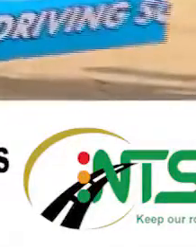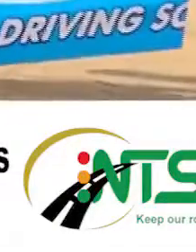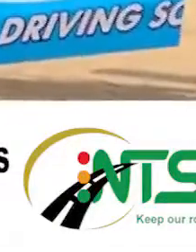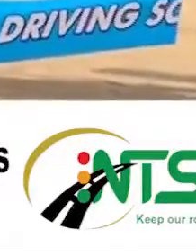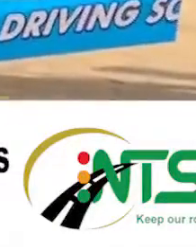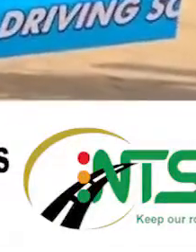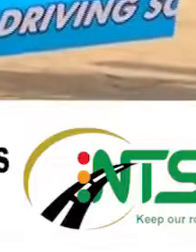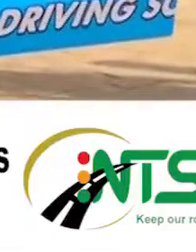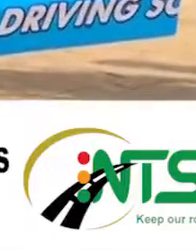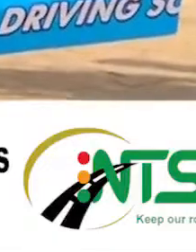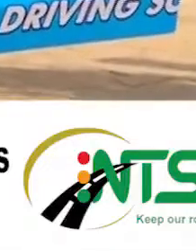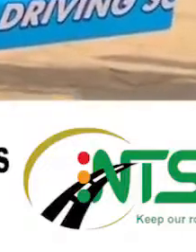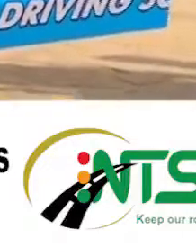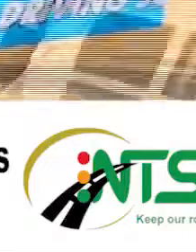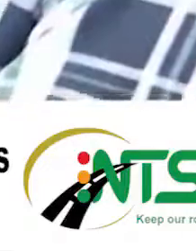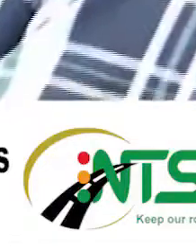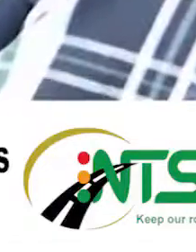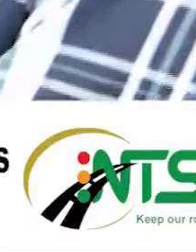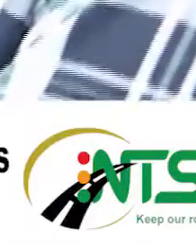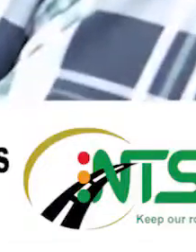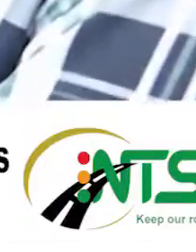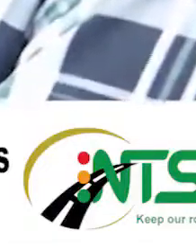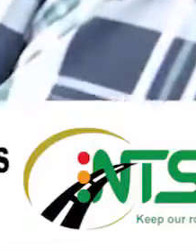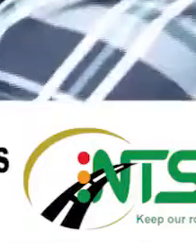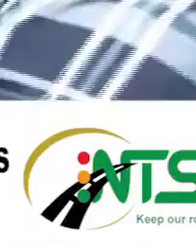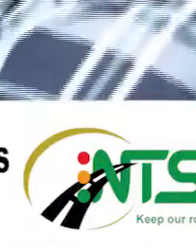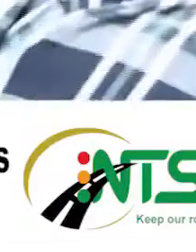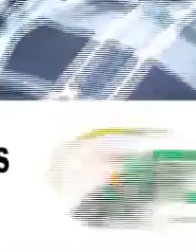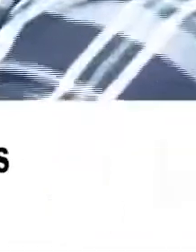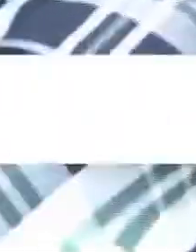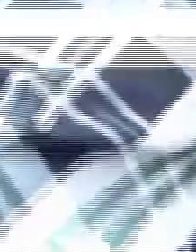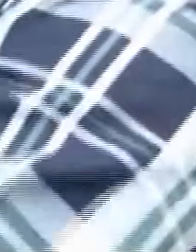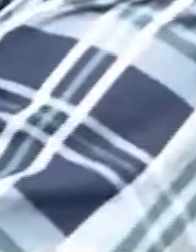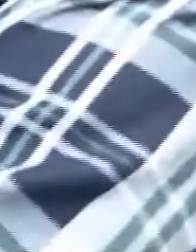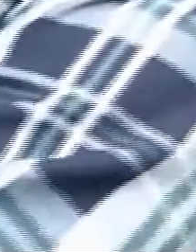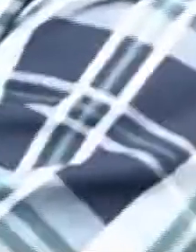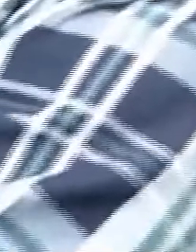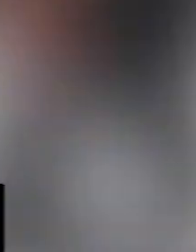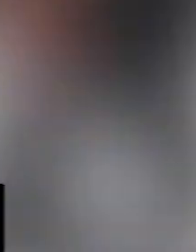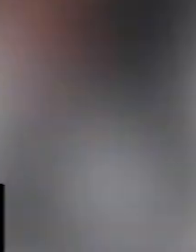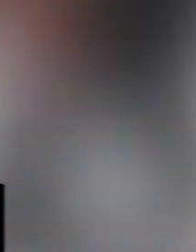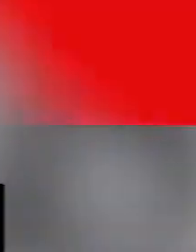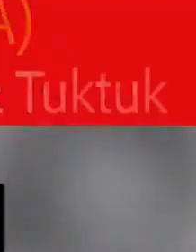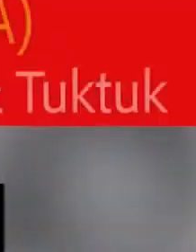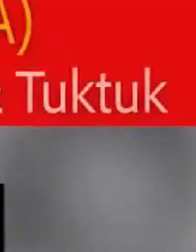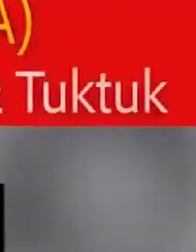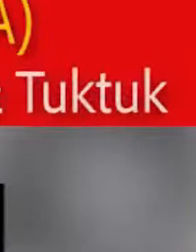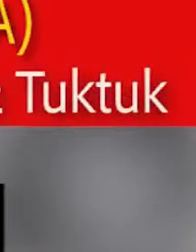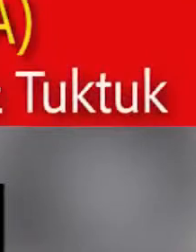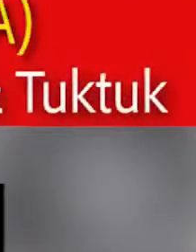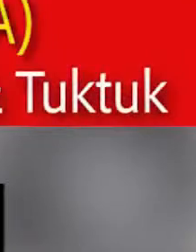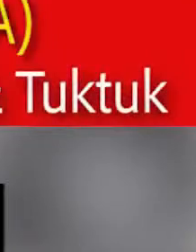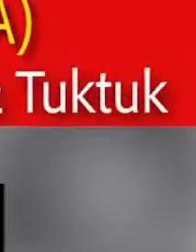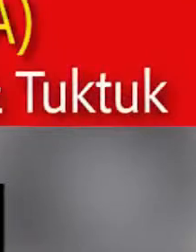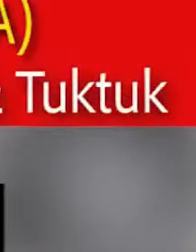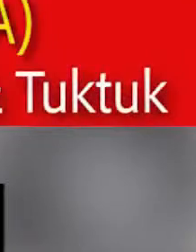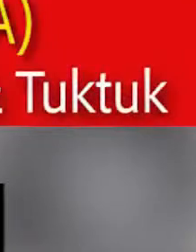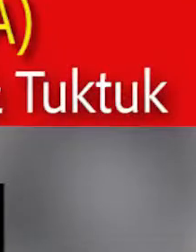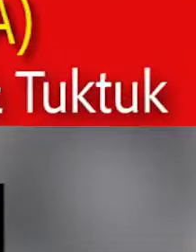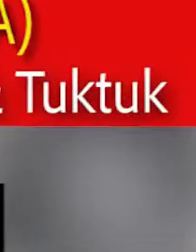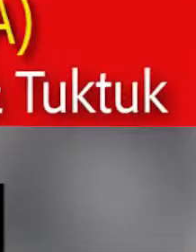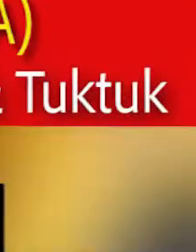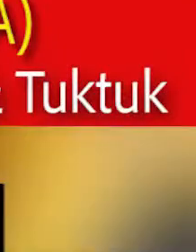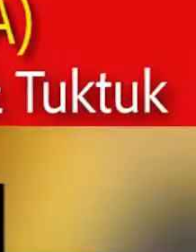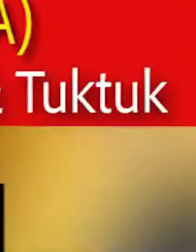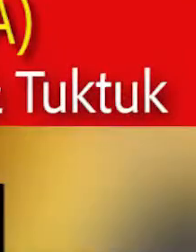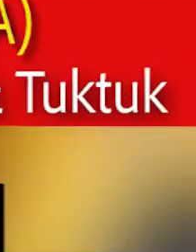Hapa tunatumia mtaala mpya wa NTSA na tunafunza vitengo vyote vya udereva kuanzia Class A ambapo